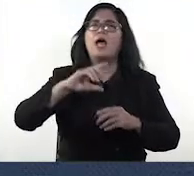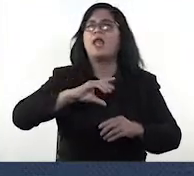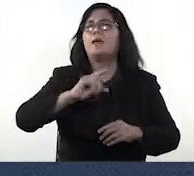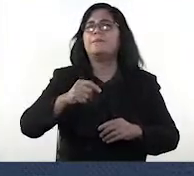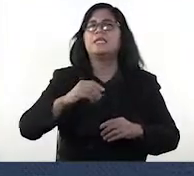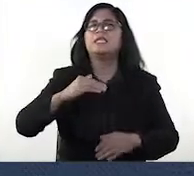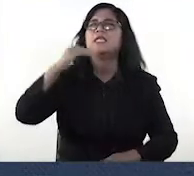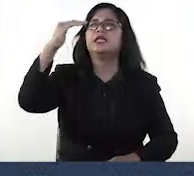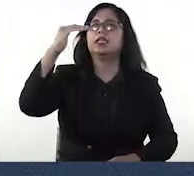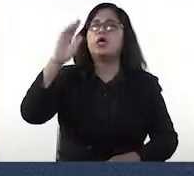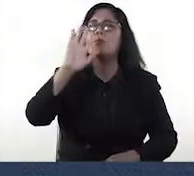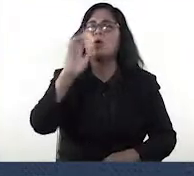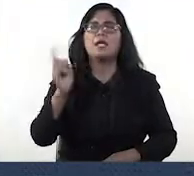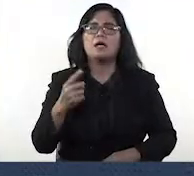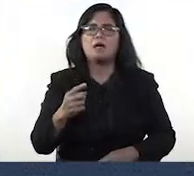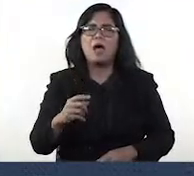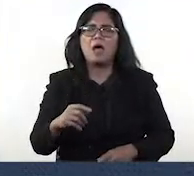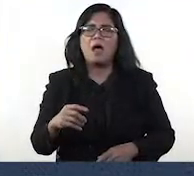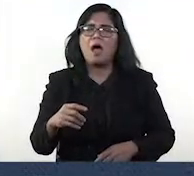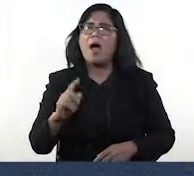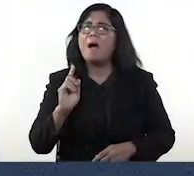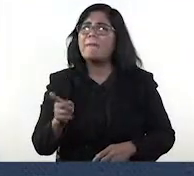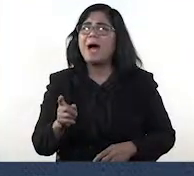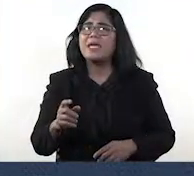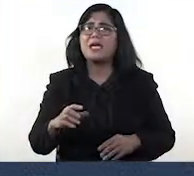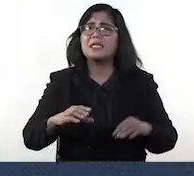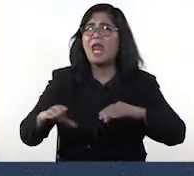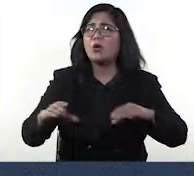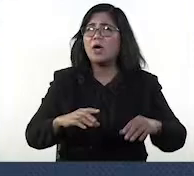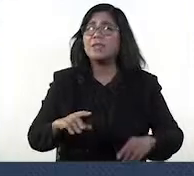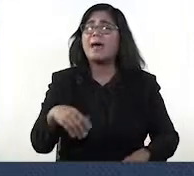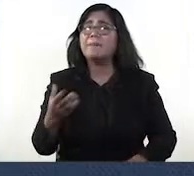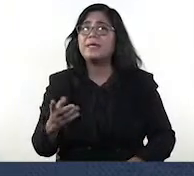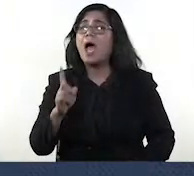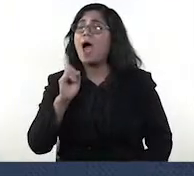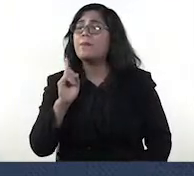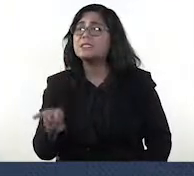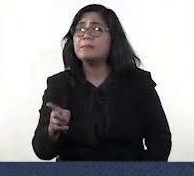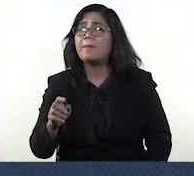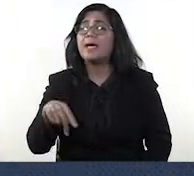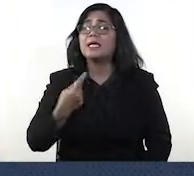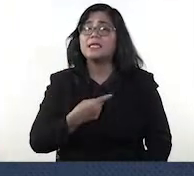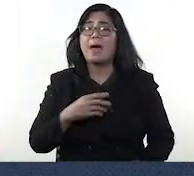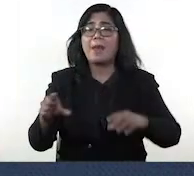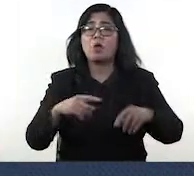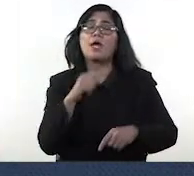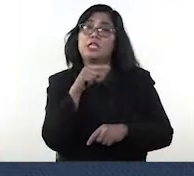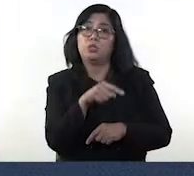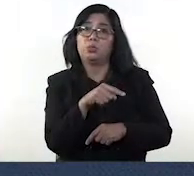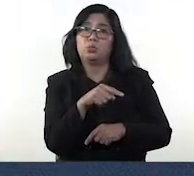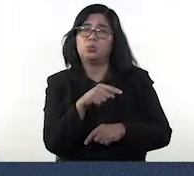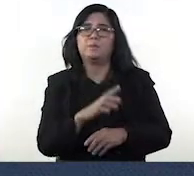Hai bukan sekedar apa yang kita lakukan Hai peri Mengapa kita melakukannya Hai